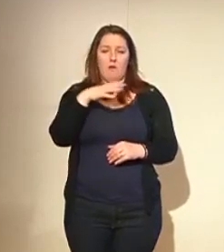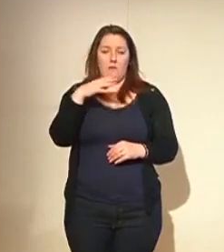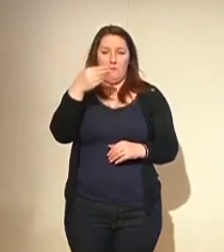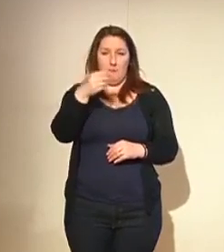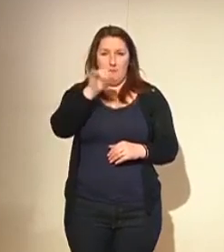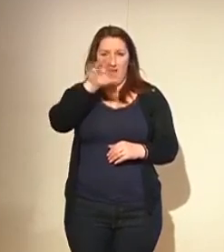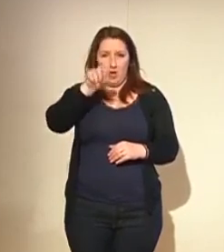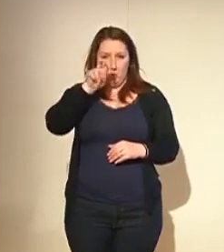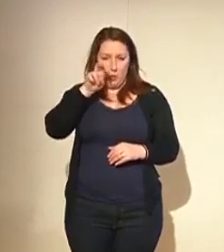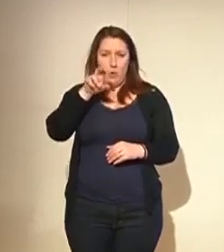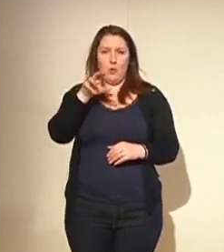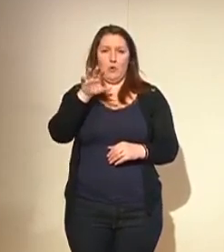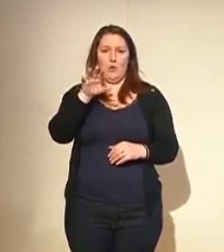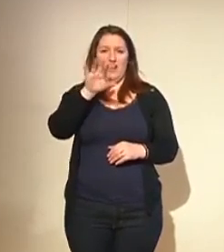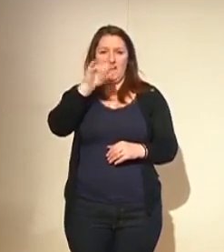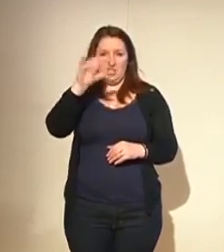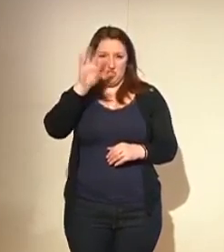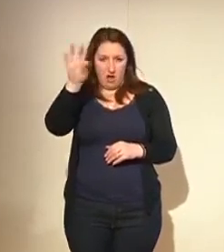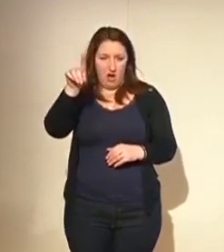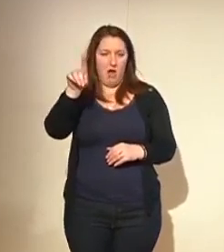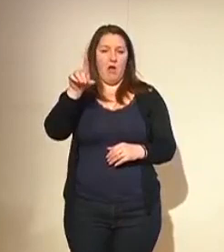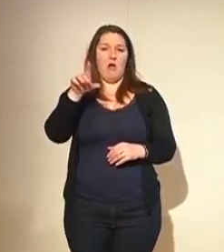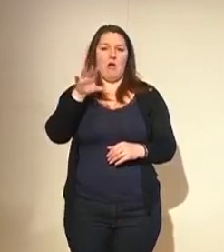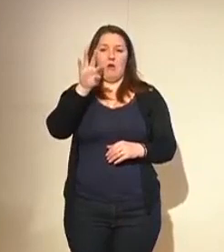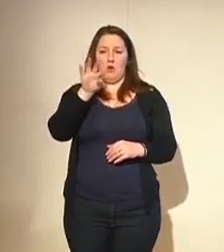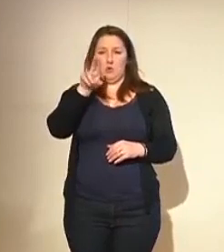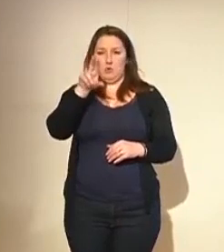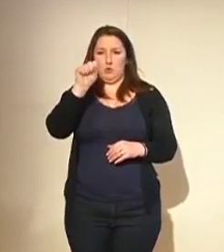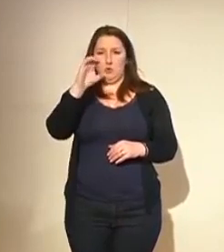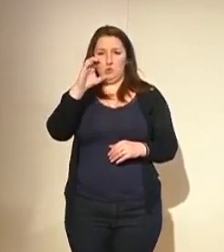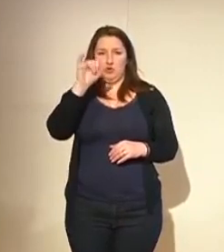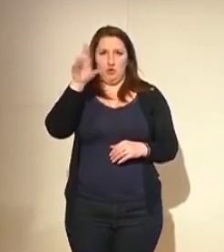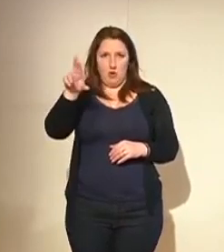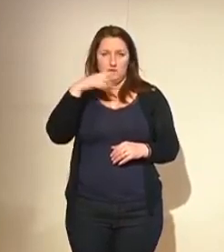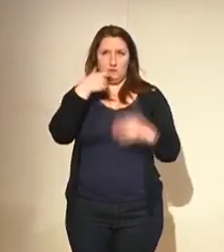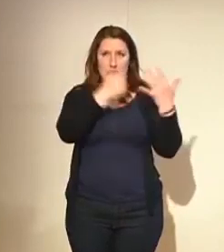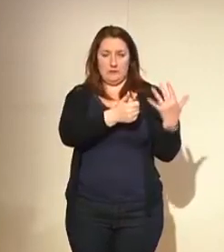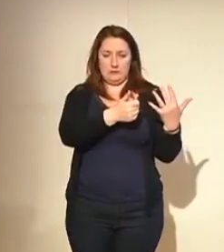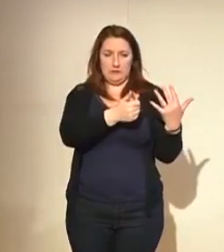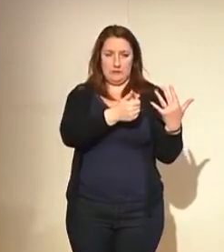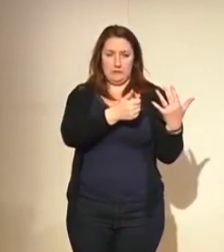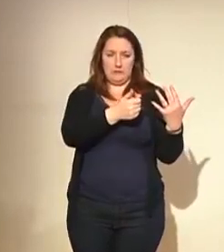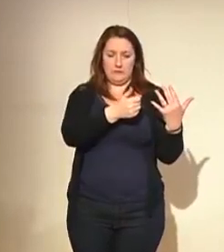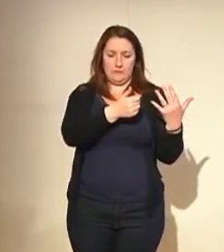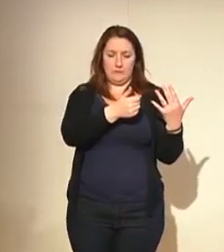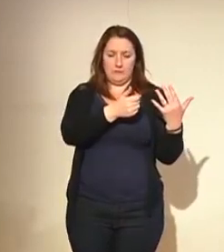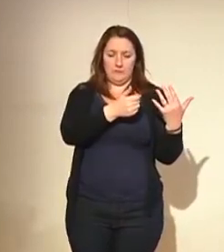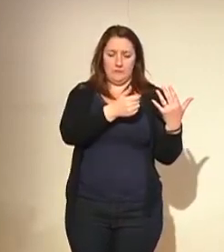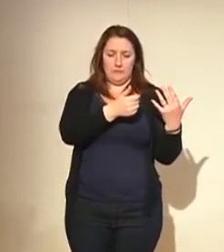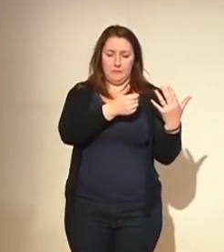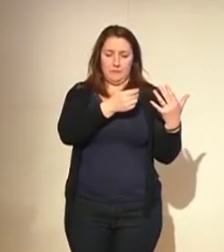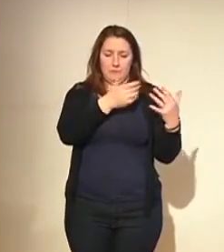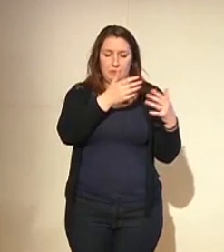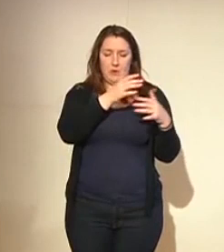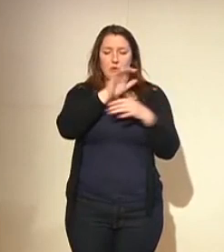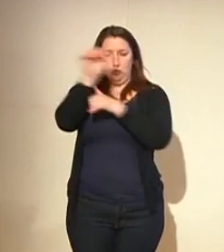Finot monsieur tcher si on fait 1 2 3 4 5 6 son son